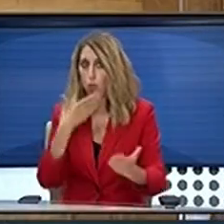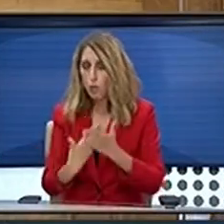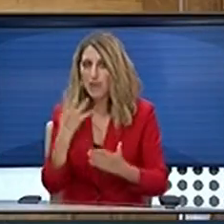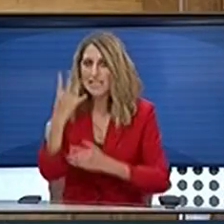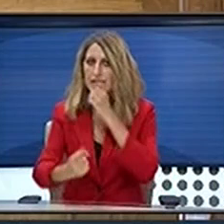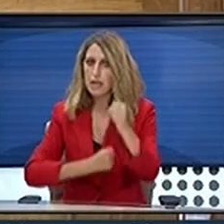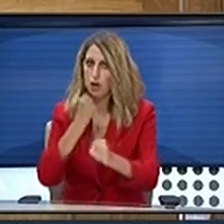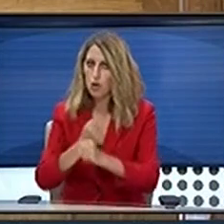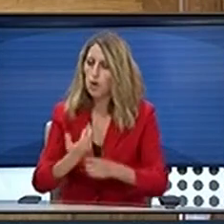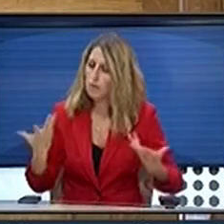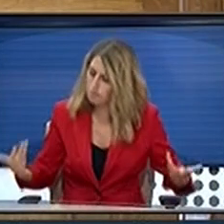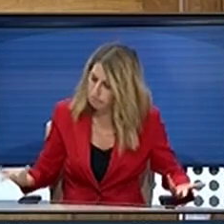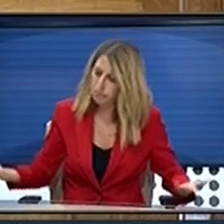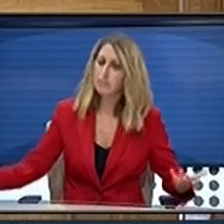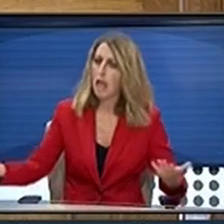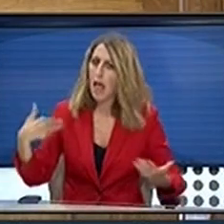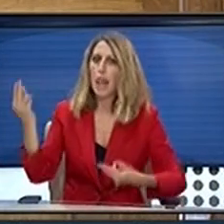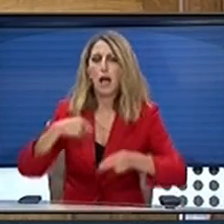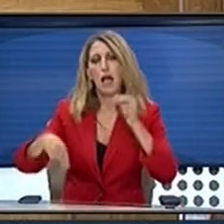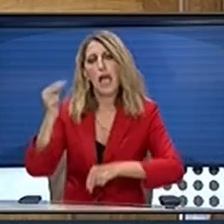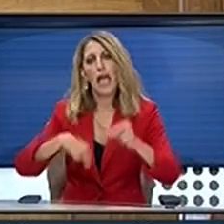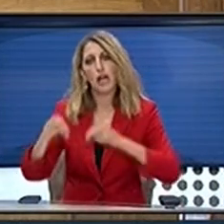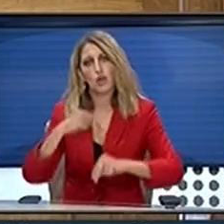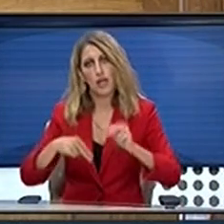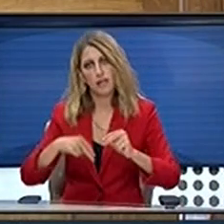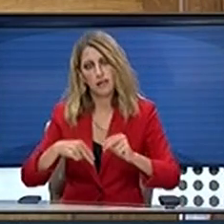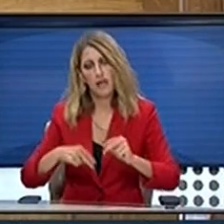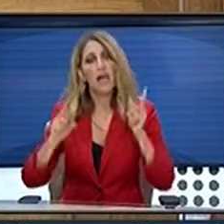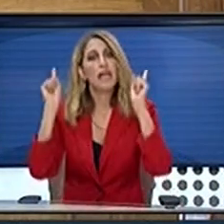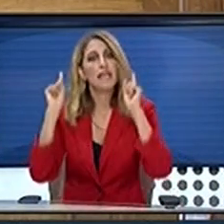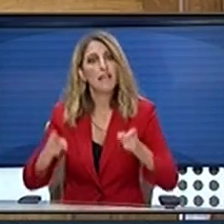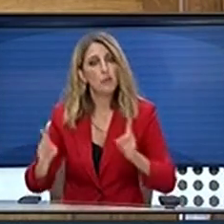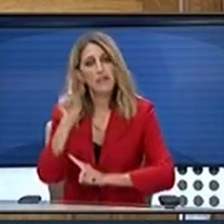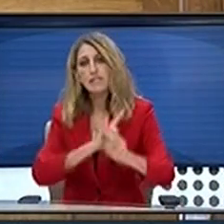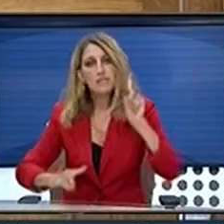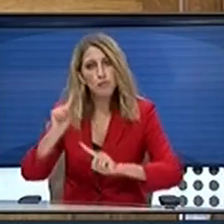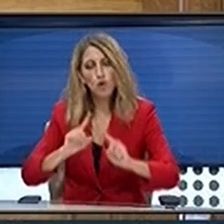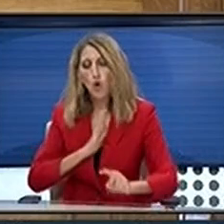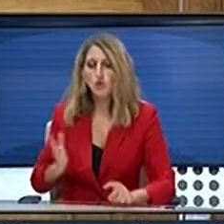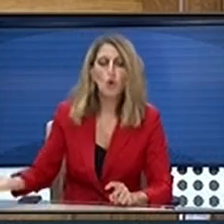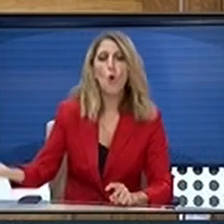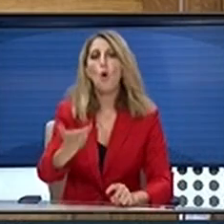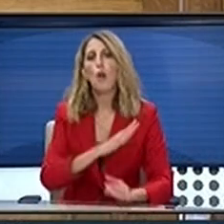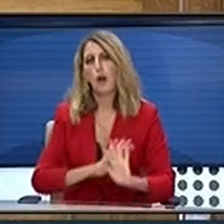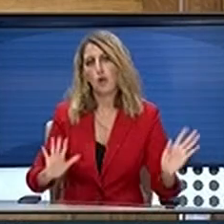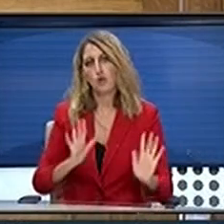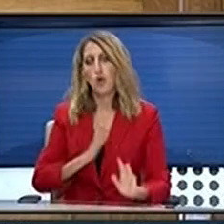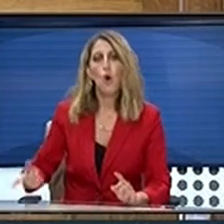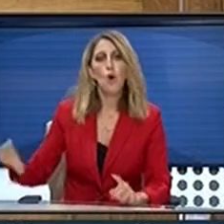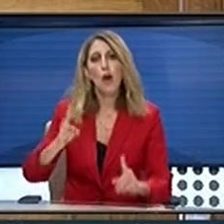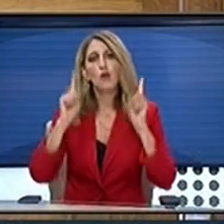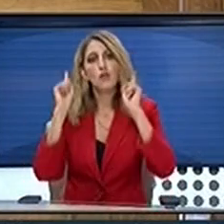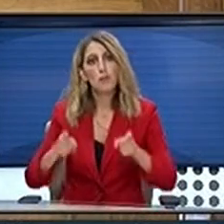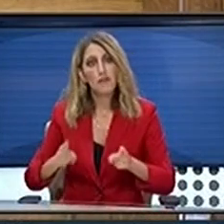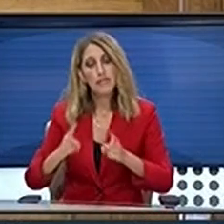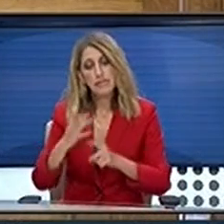ο κυρίαρχος ελληνικός λαός θα αποφασίσει ποιος επιθυμεί να τον κυβερνήσει την επόμενη τετραετία.